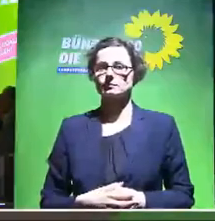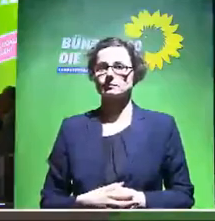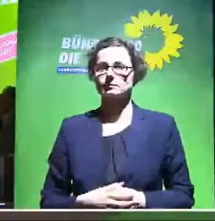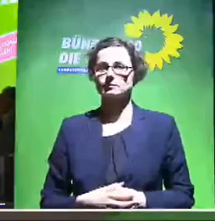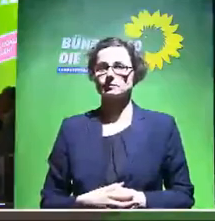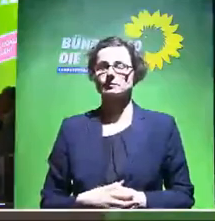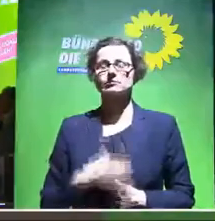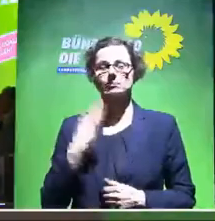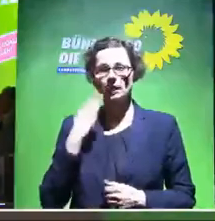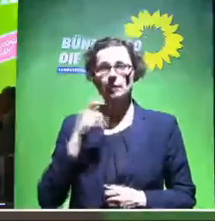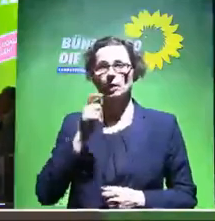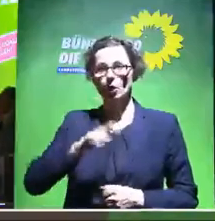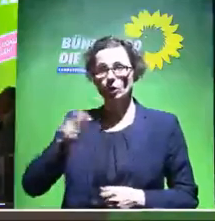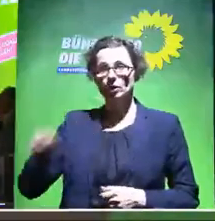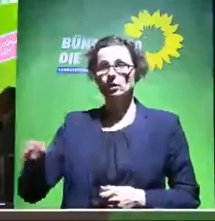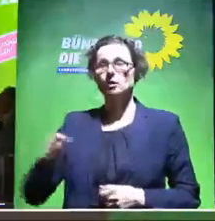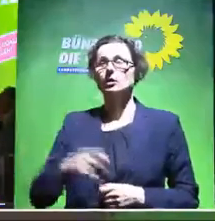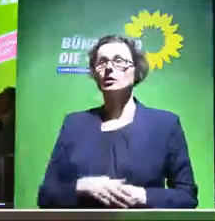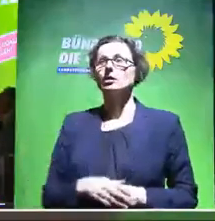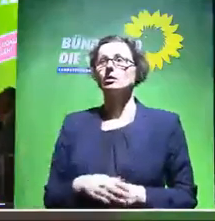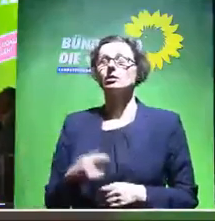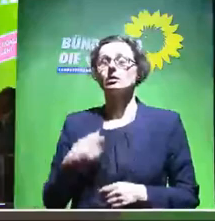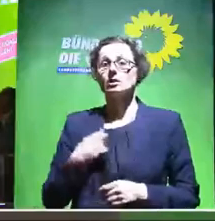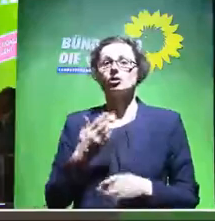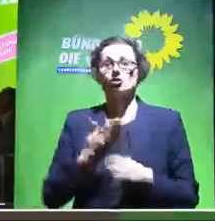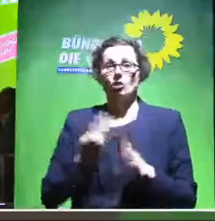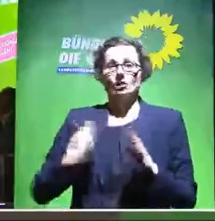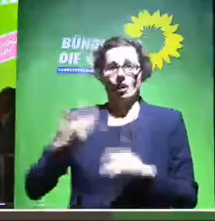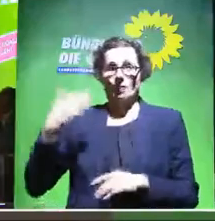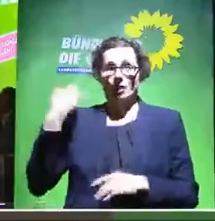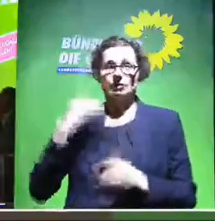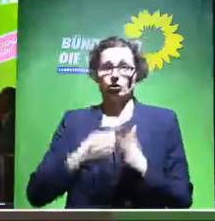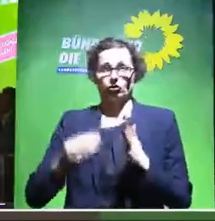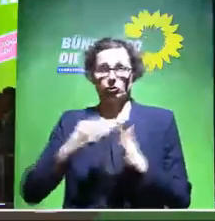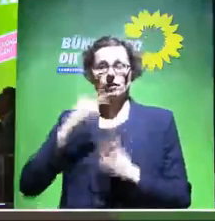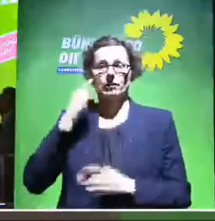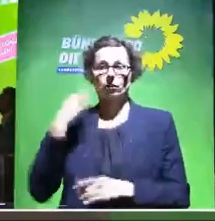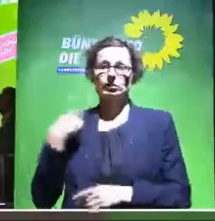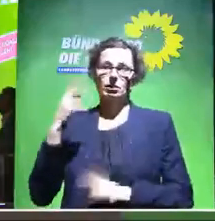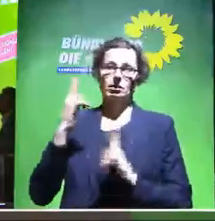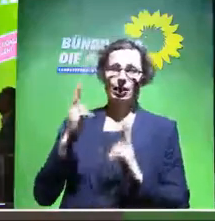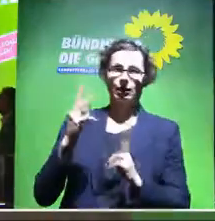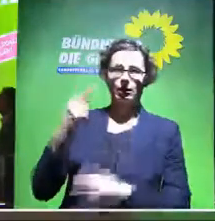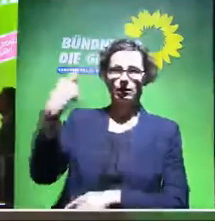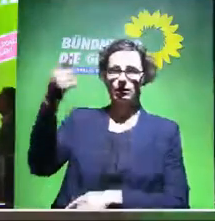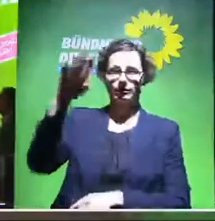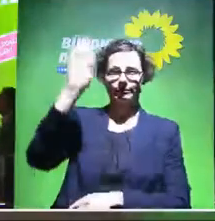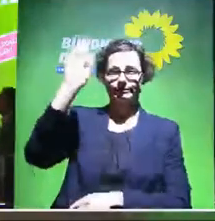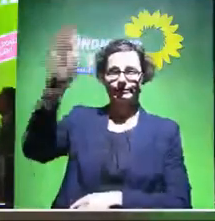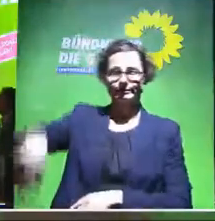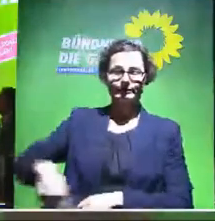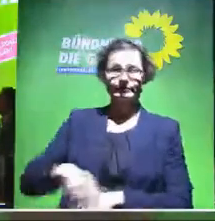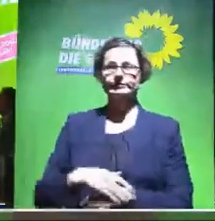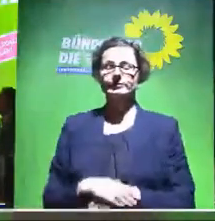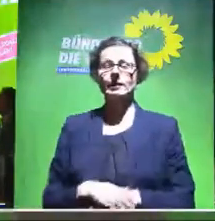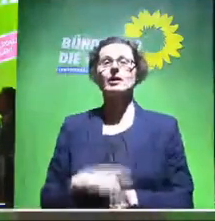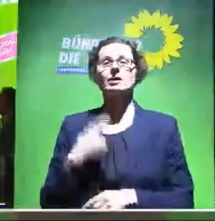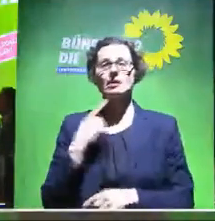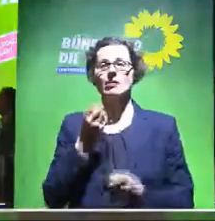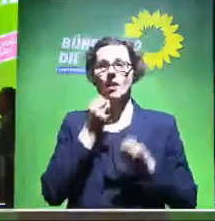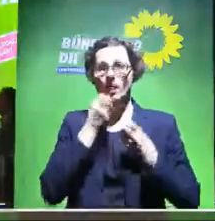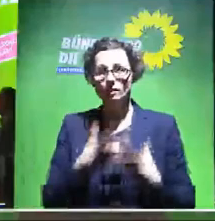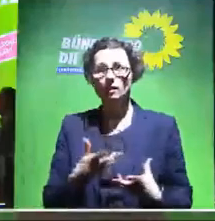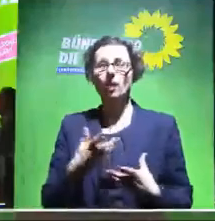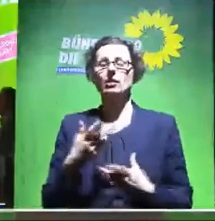Ja, liebe Leute, ich habe schon damals in der Schule gewusst, meine Lehrerin, die hat da nicht recht. Unser alter